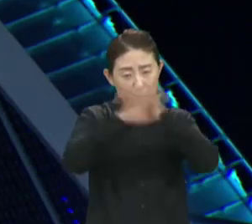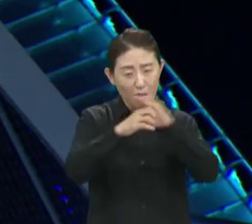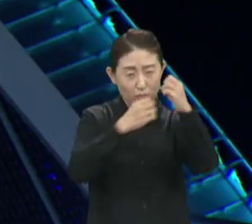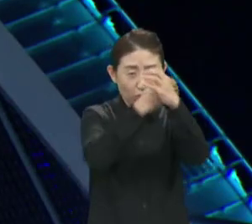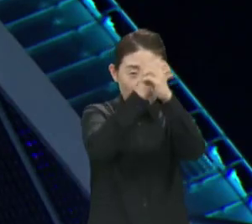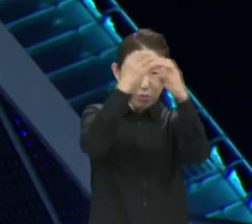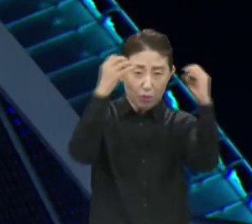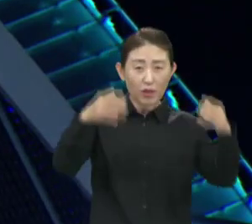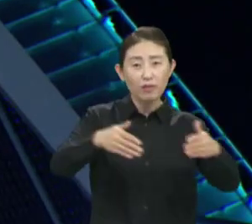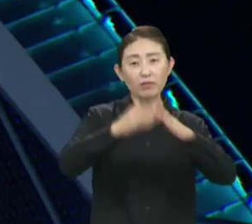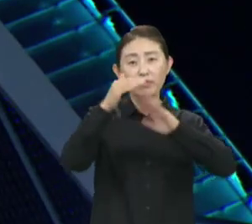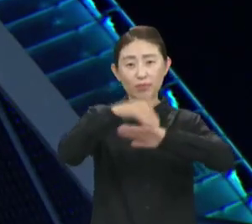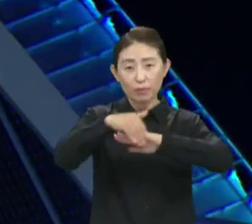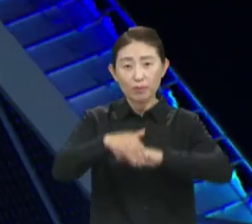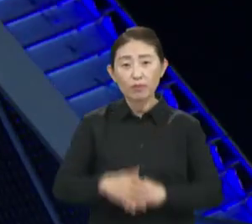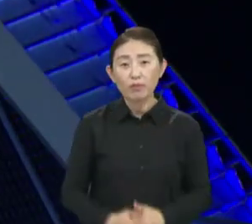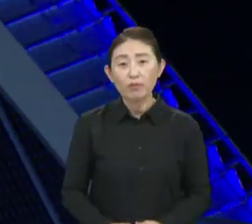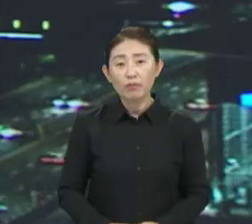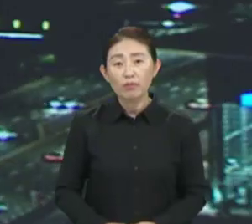설치한다는 계획입니다.